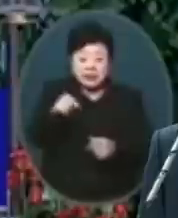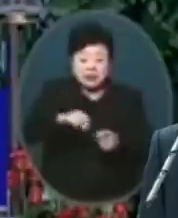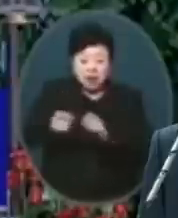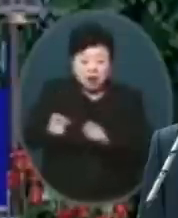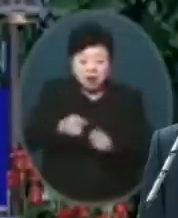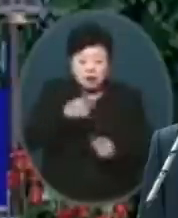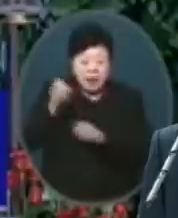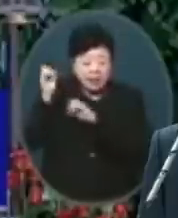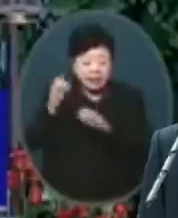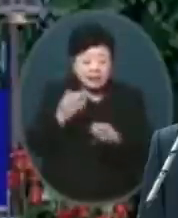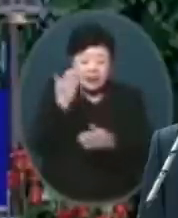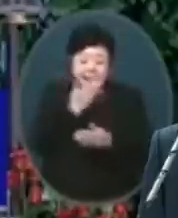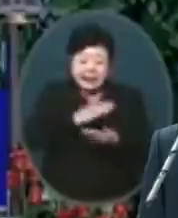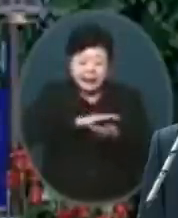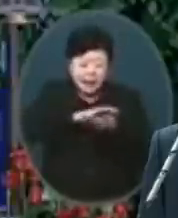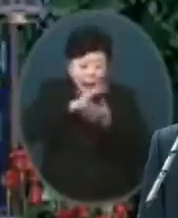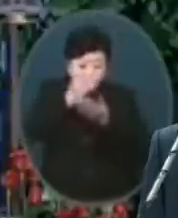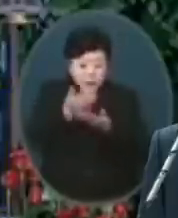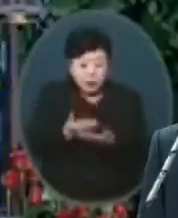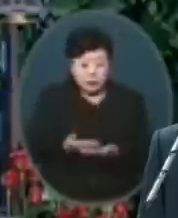던지니 물이 달아졌더라.